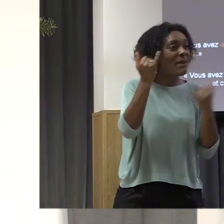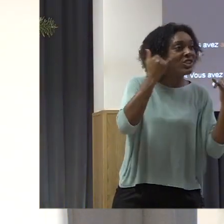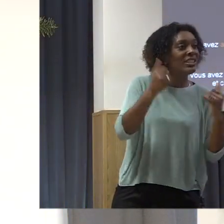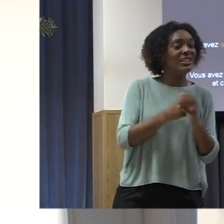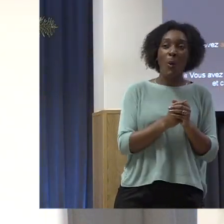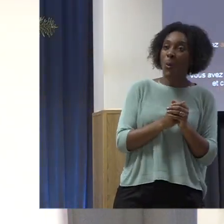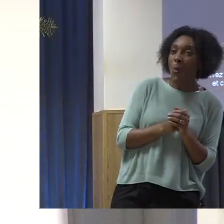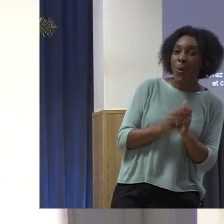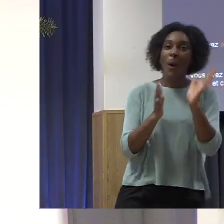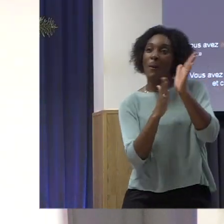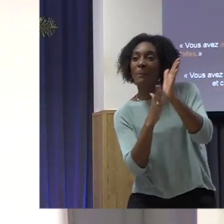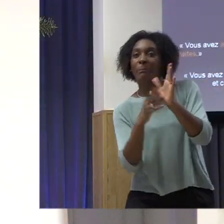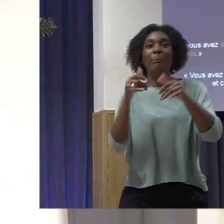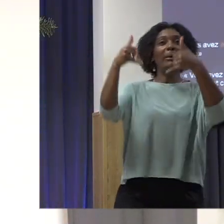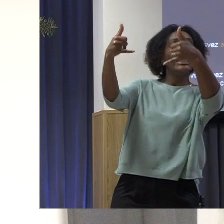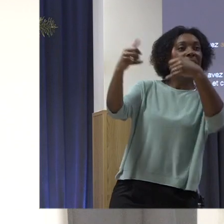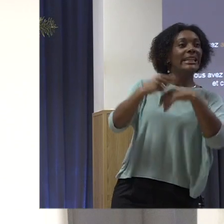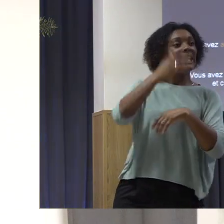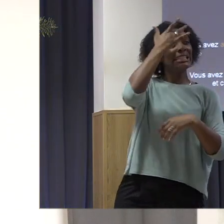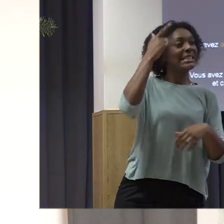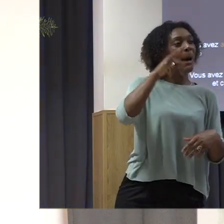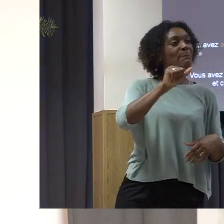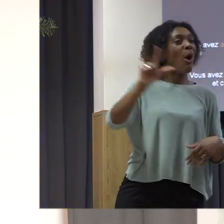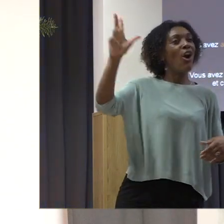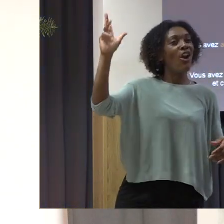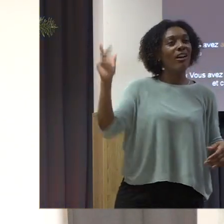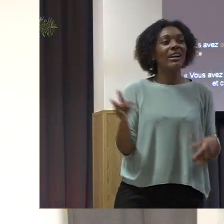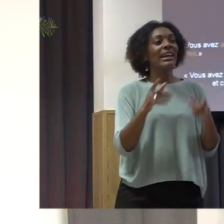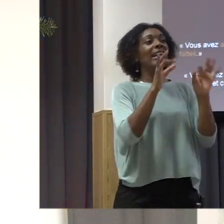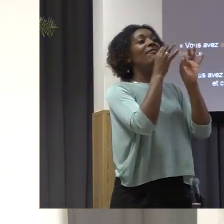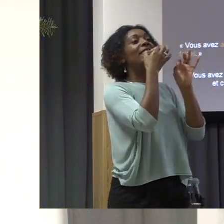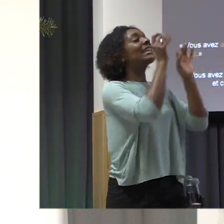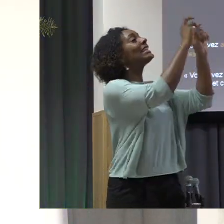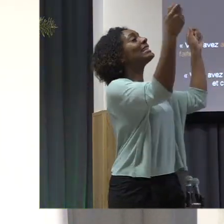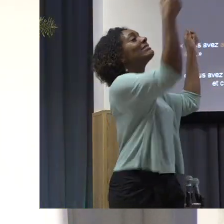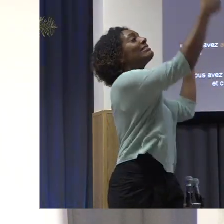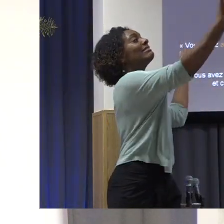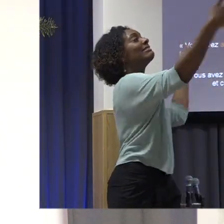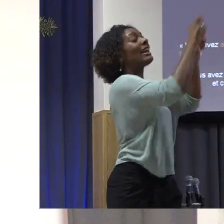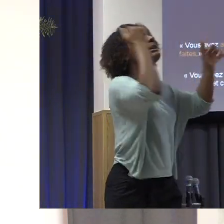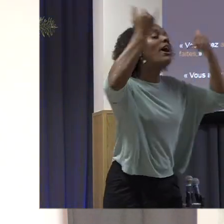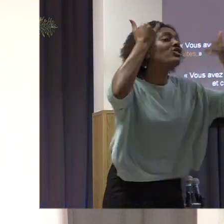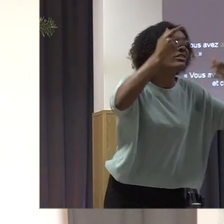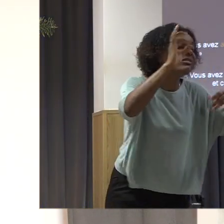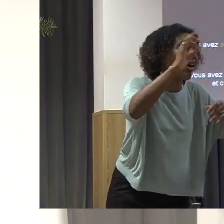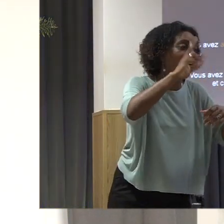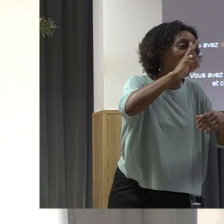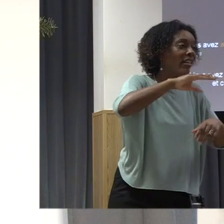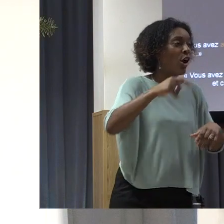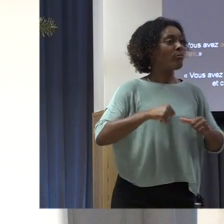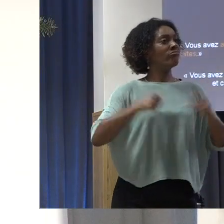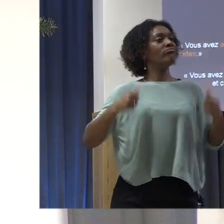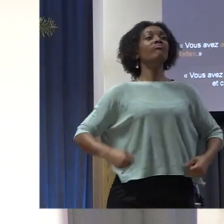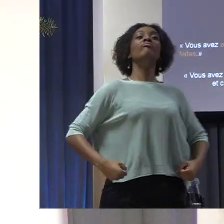prix Saint-Paul. On a mis le trophée dans la grande vitrine de l'église. Il y avait de quoi gonfler le